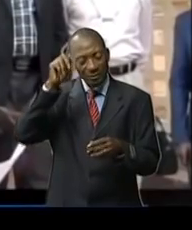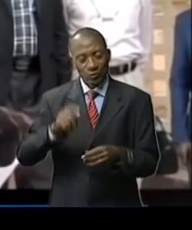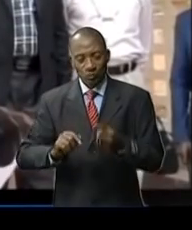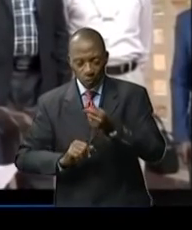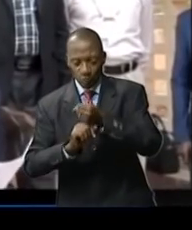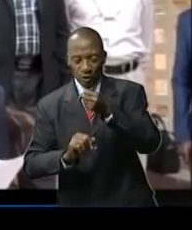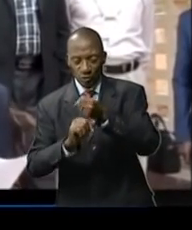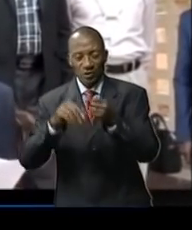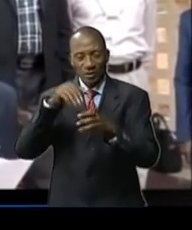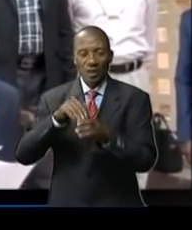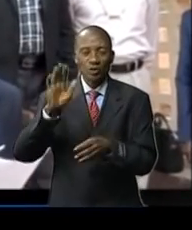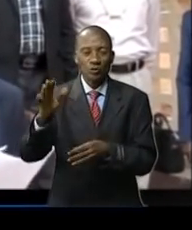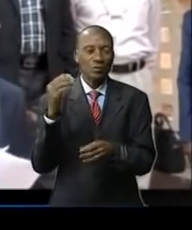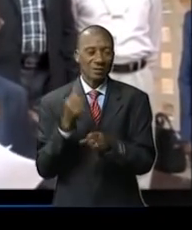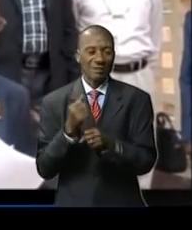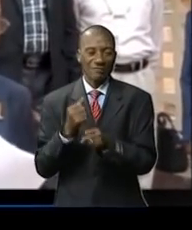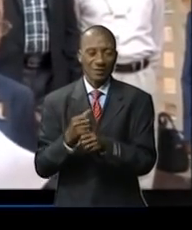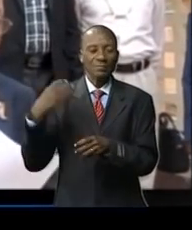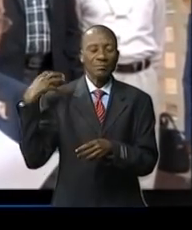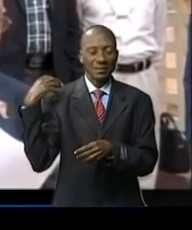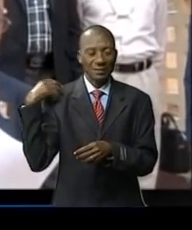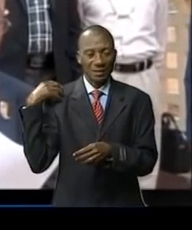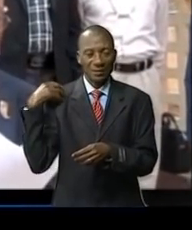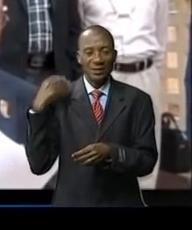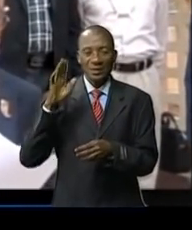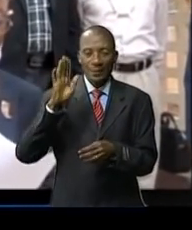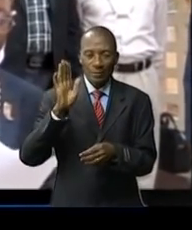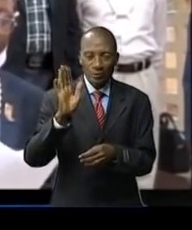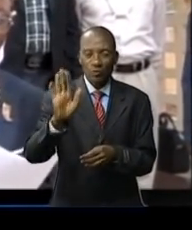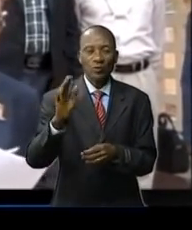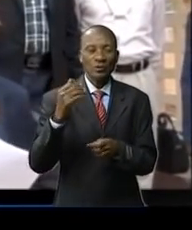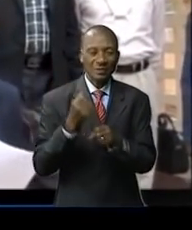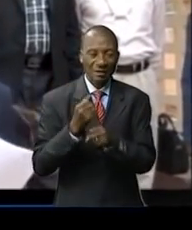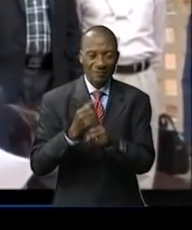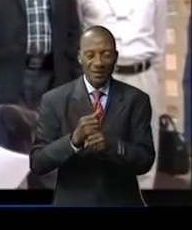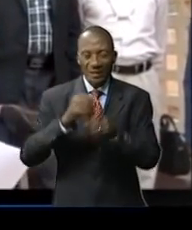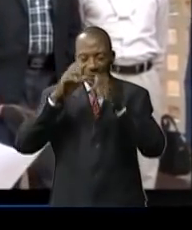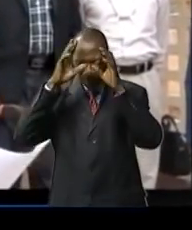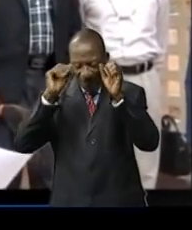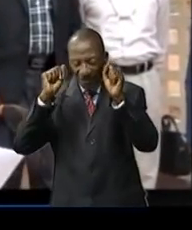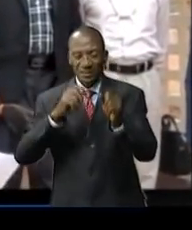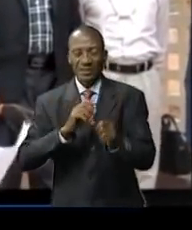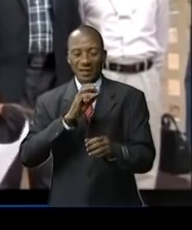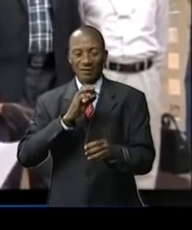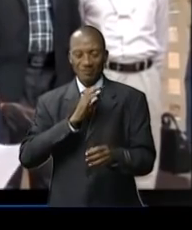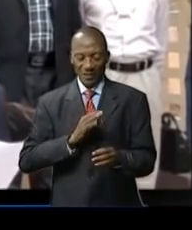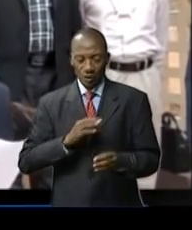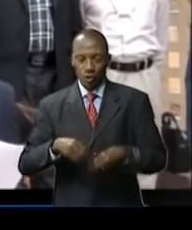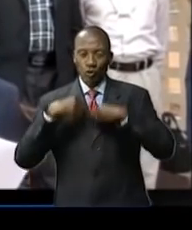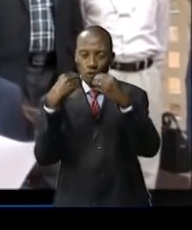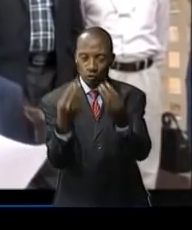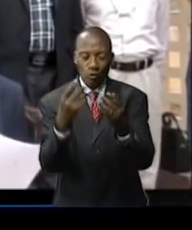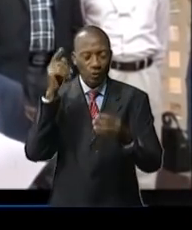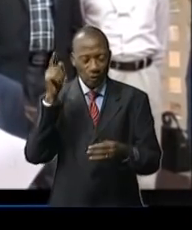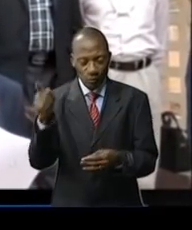son mandat dans cette lourde charge qui lui est confiée par le chef de l'État, son Excellence Félix